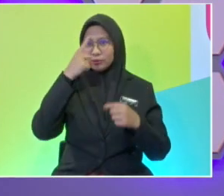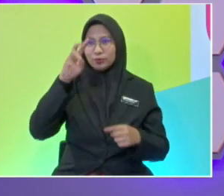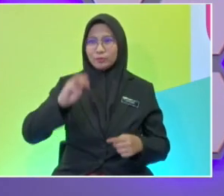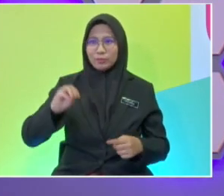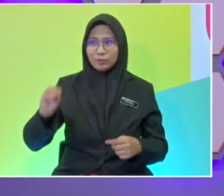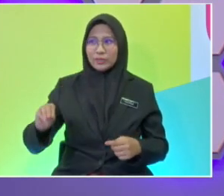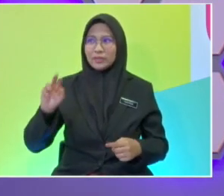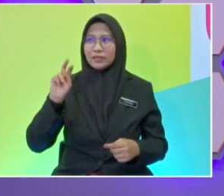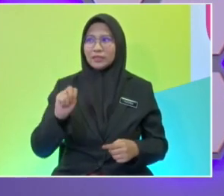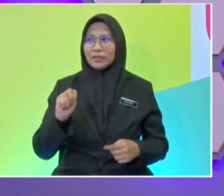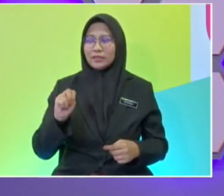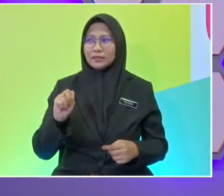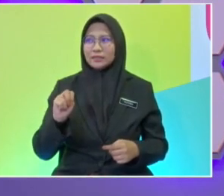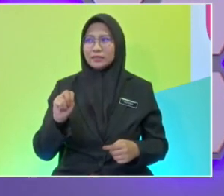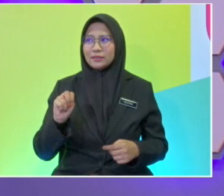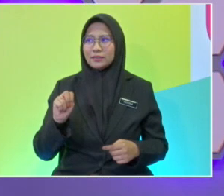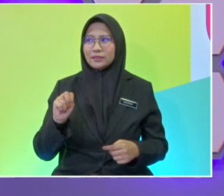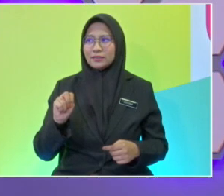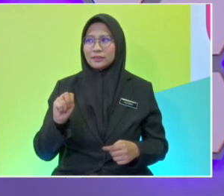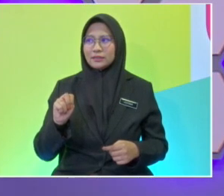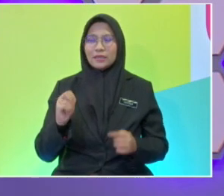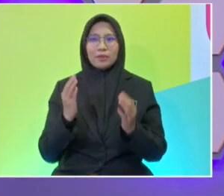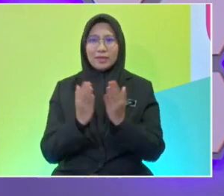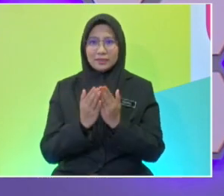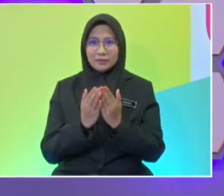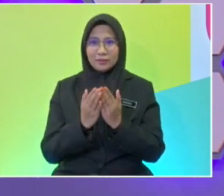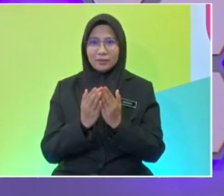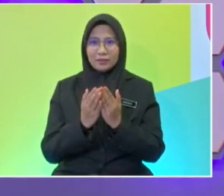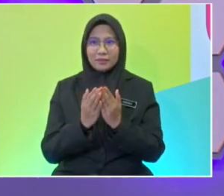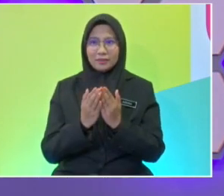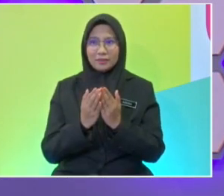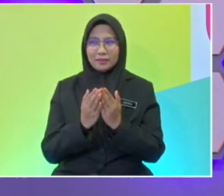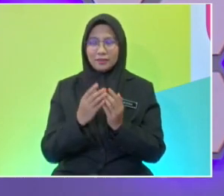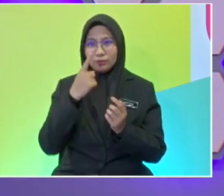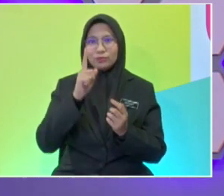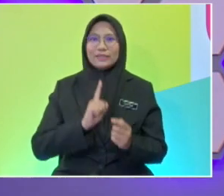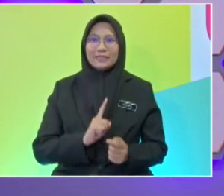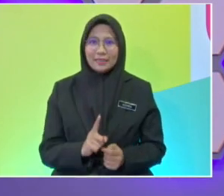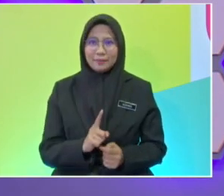masuk dewan pemeriksaan yang pertama baca bismillah dan baca doa